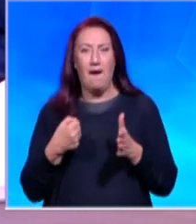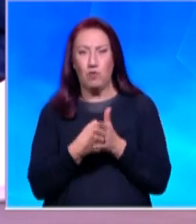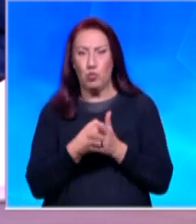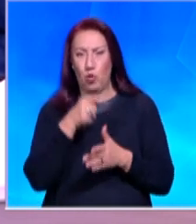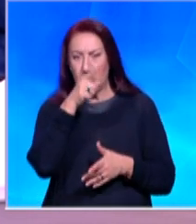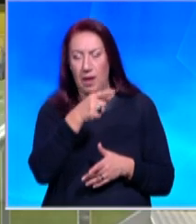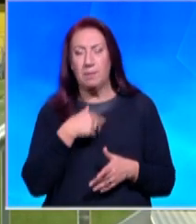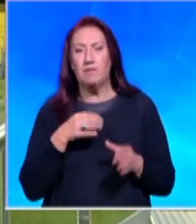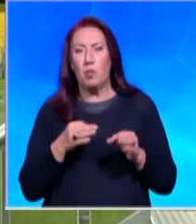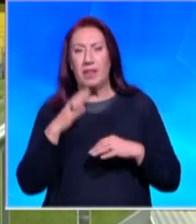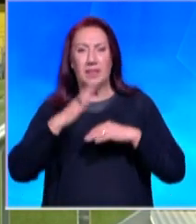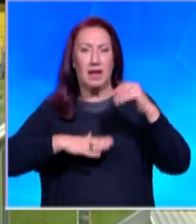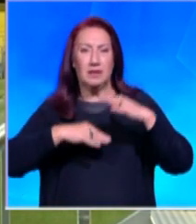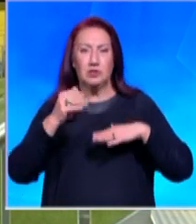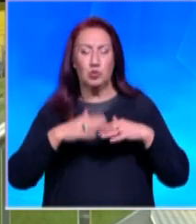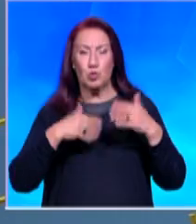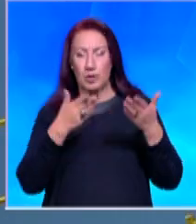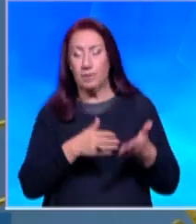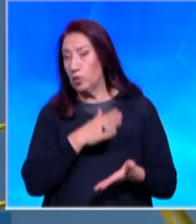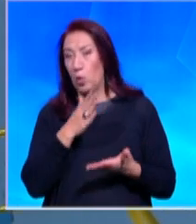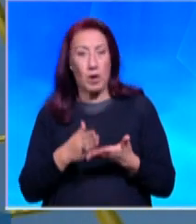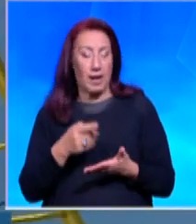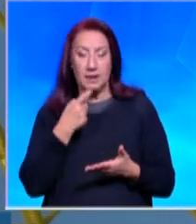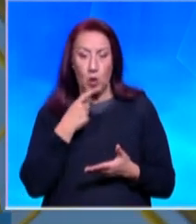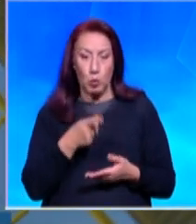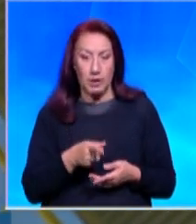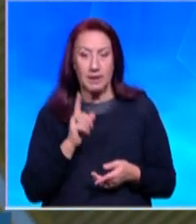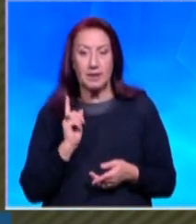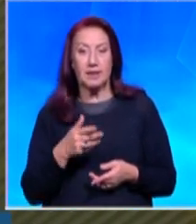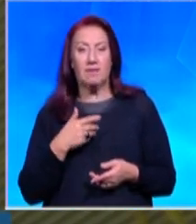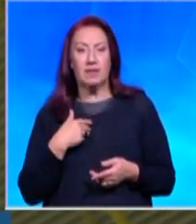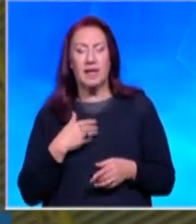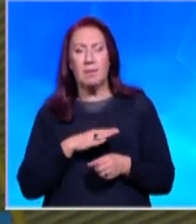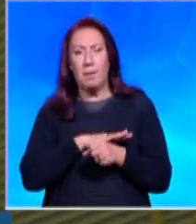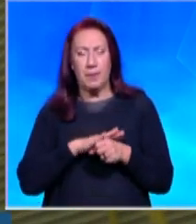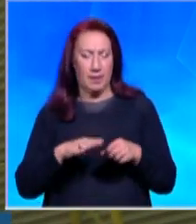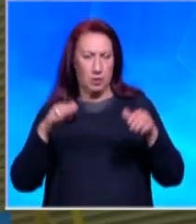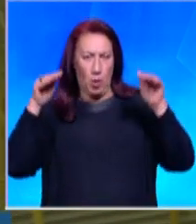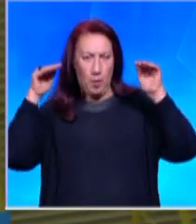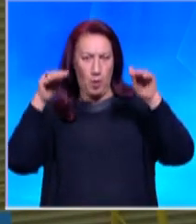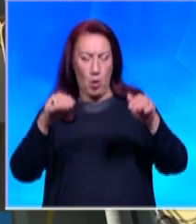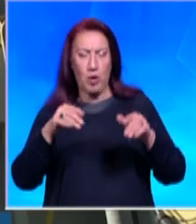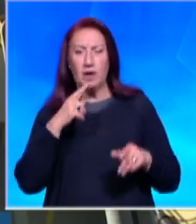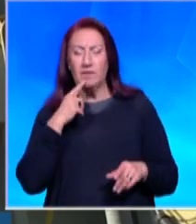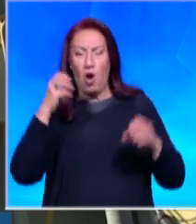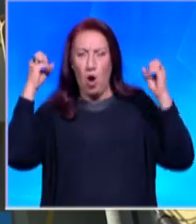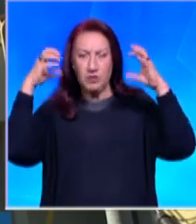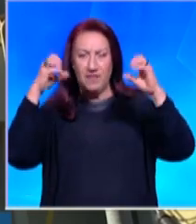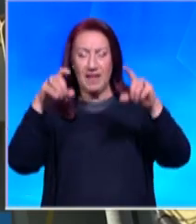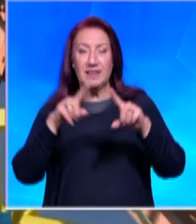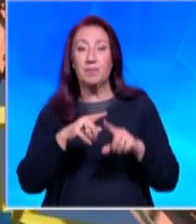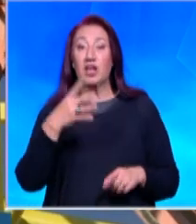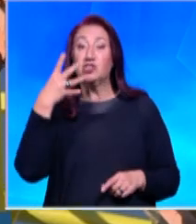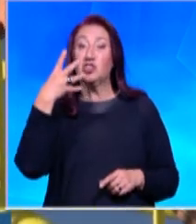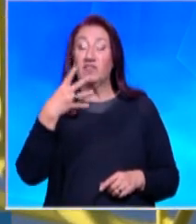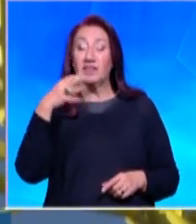съоръжението. До края на годината колежът трябва да се здобие с цялостна покривна конструкция и осветление за четвърта категория на УЕФА.